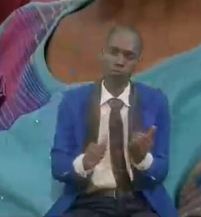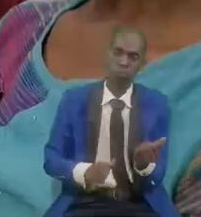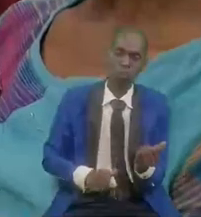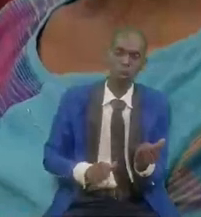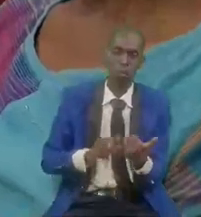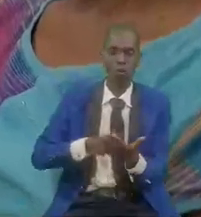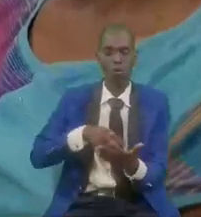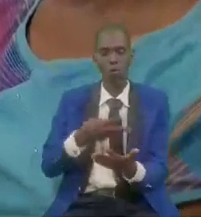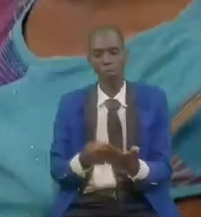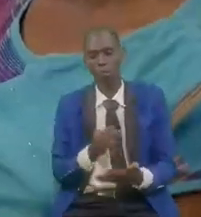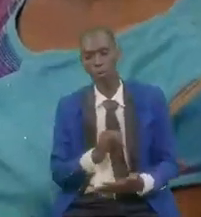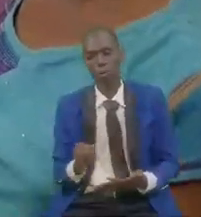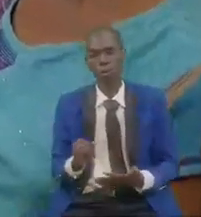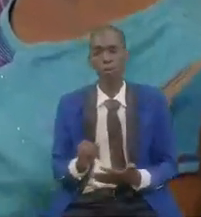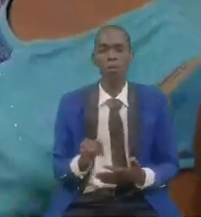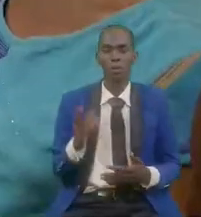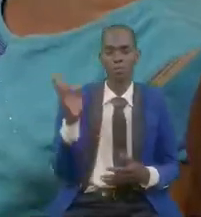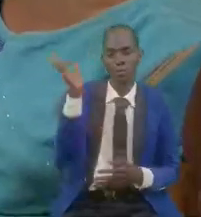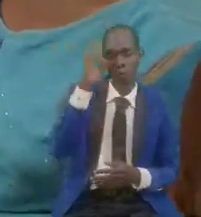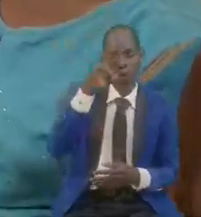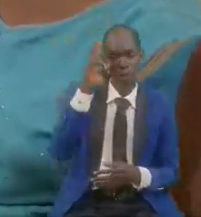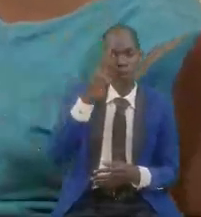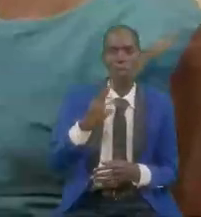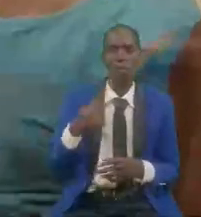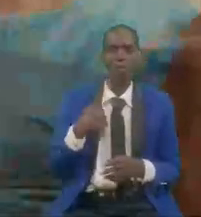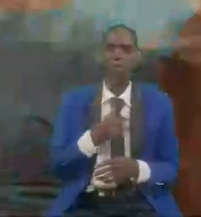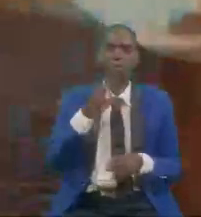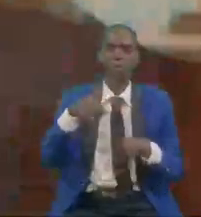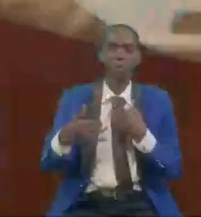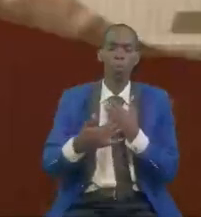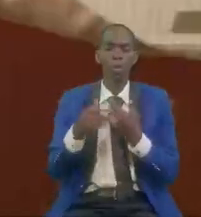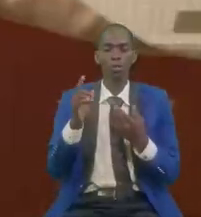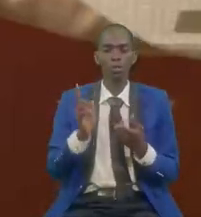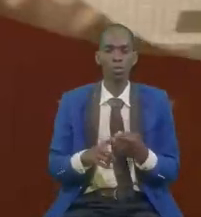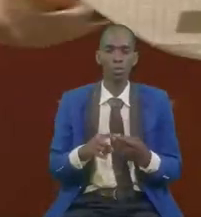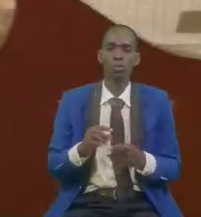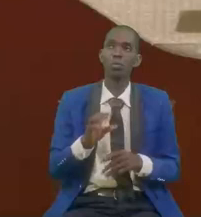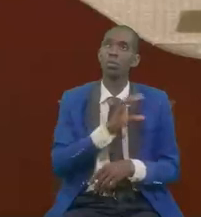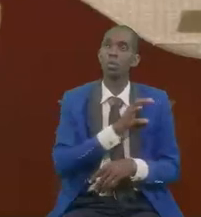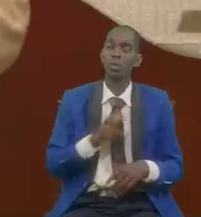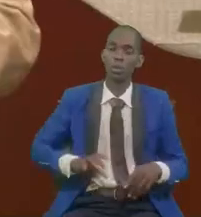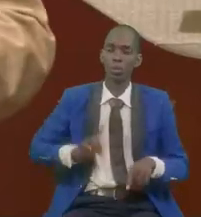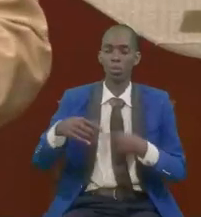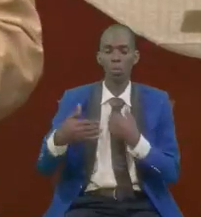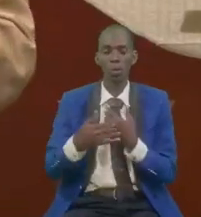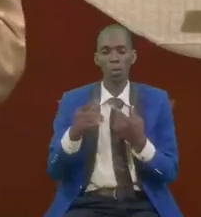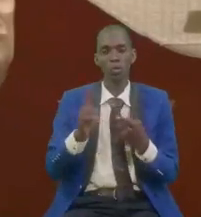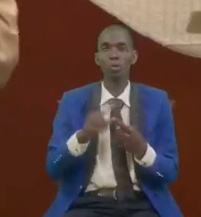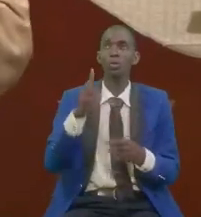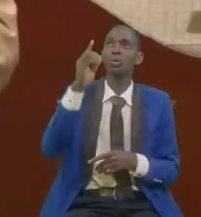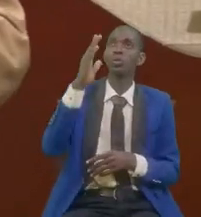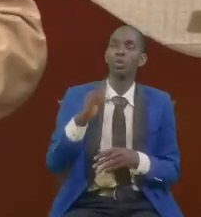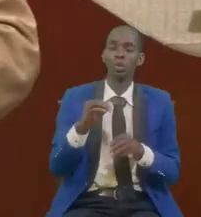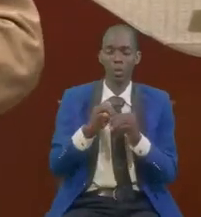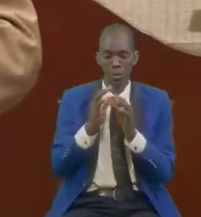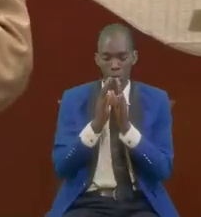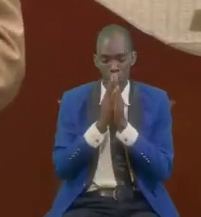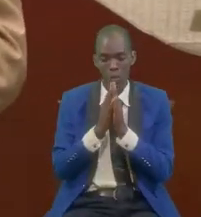nous sommes imprudents, nous allons retourner à Christ, retourner à la croix, retourner au calvaire, et nous